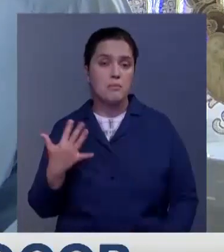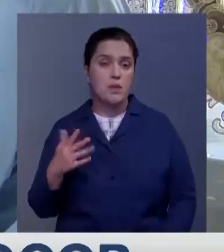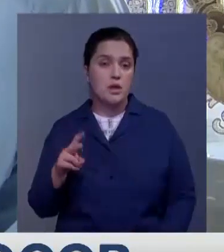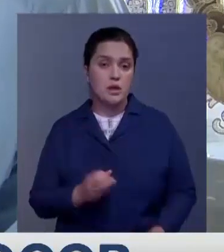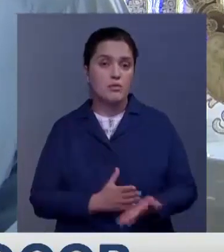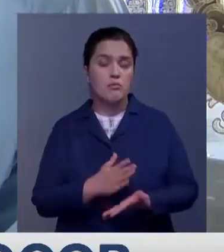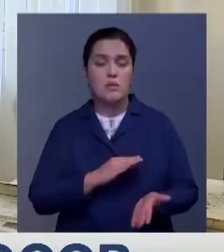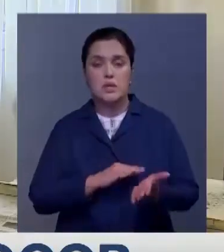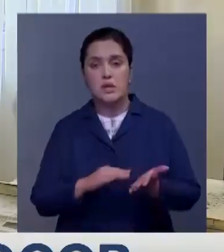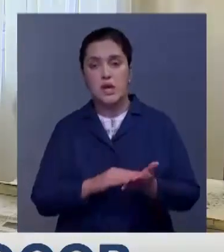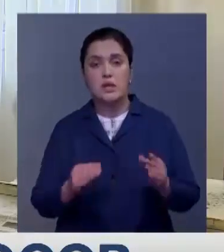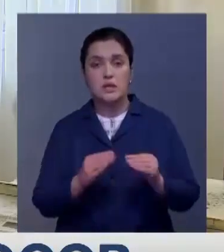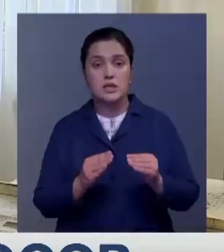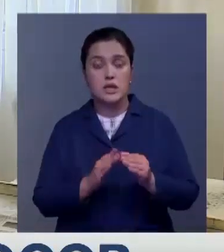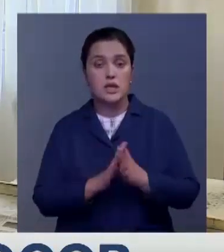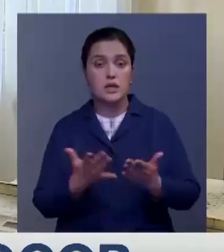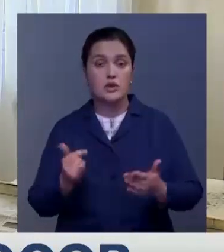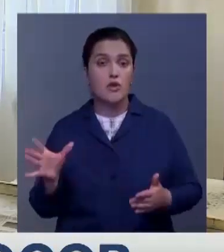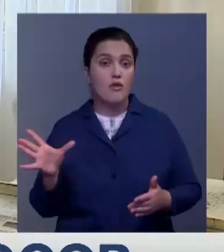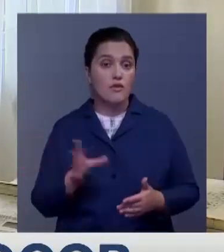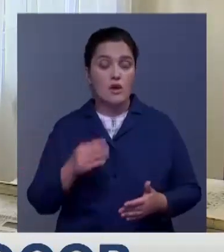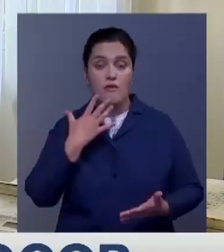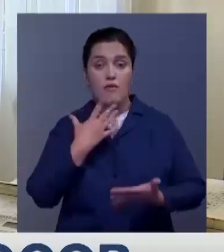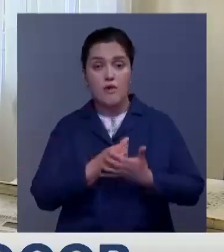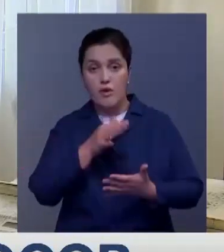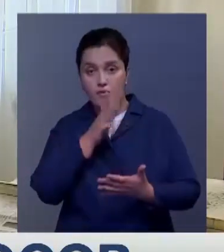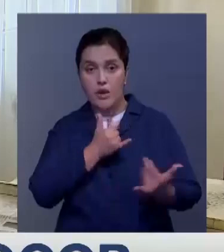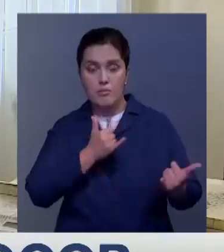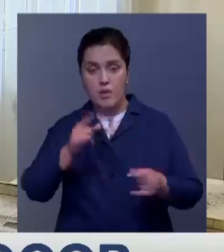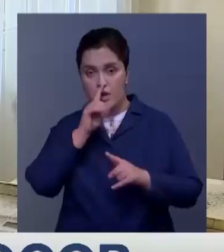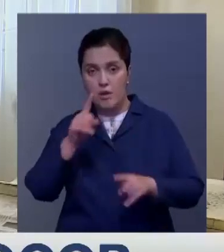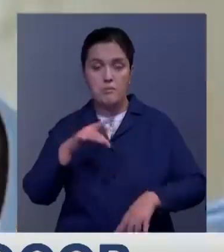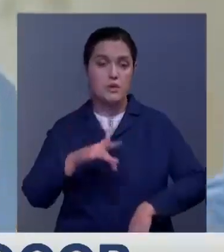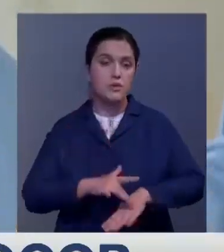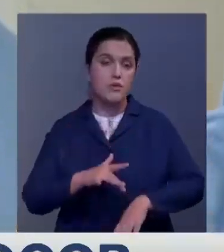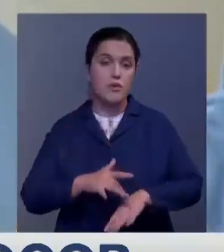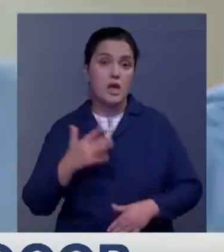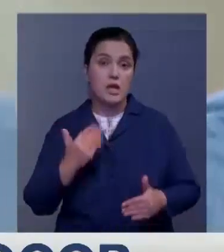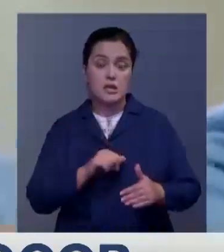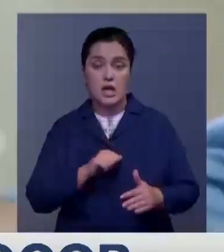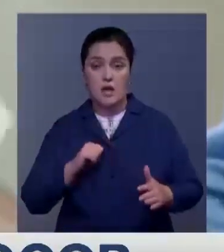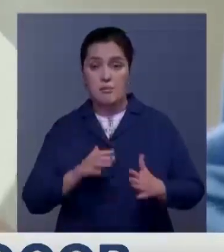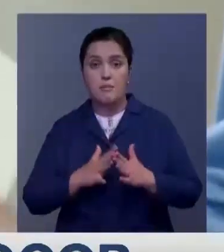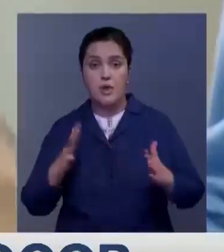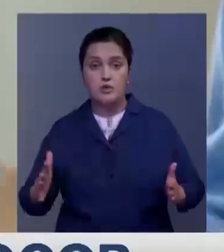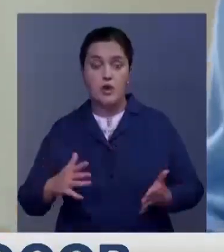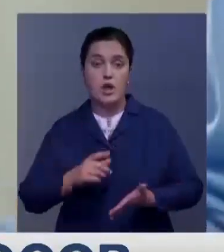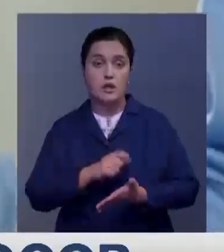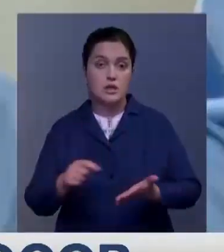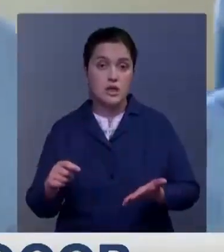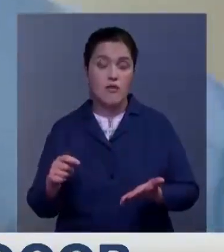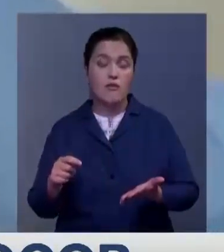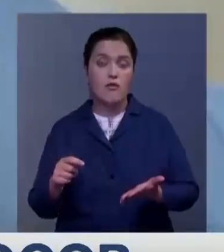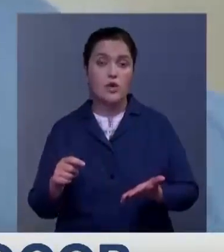больше 10 книг. Теперь практически все свое время посвящает необычному увлечению. Если самый большой кроссворд пенсионера состоит